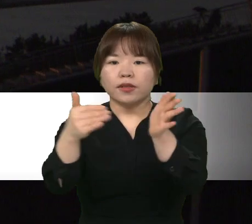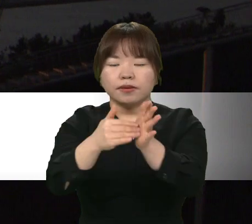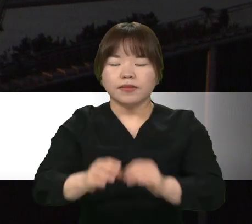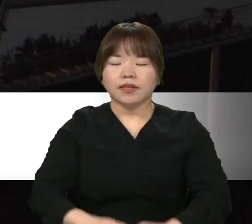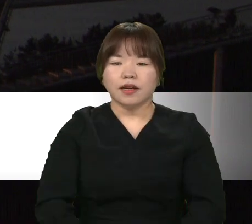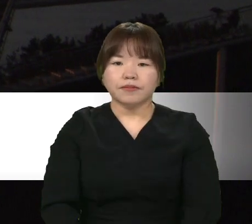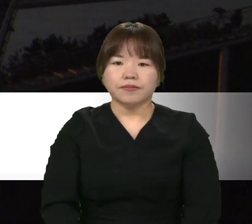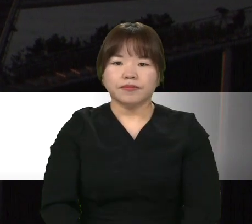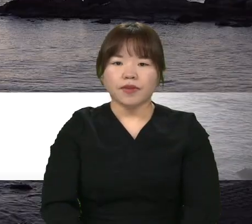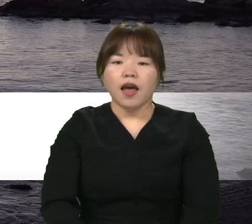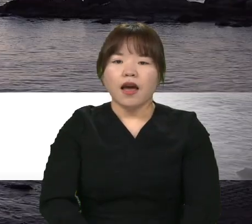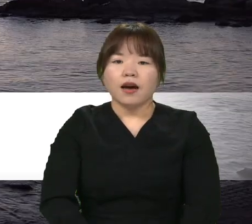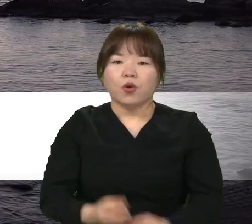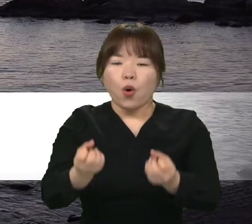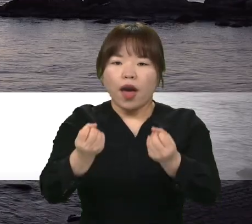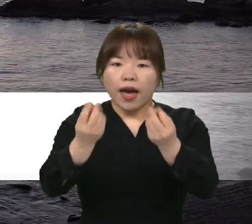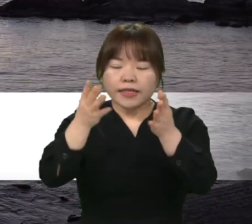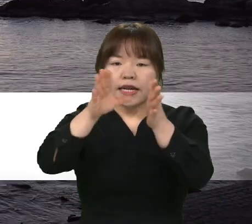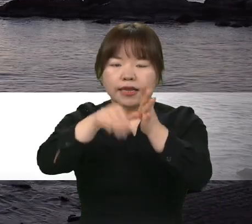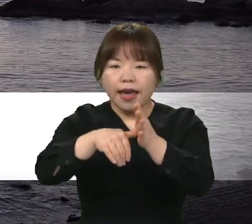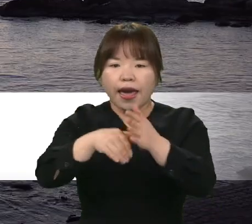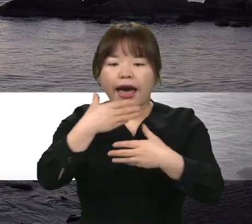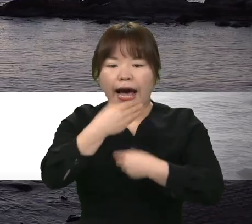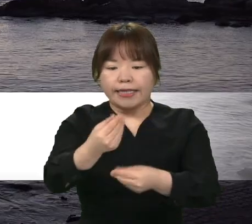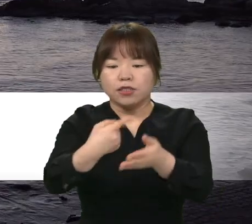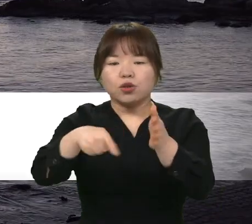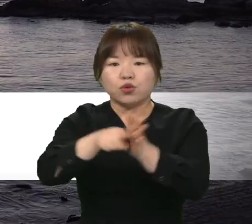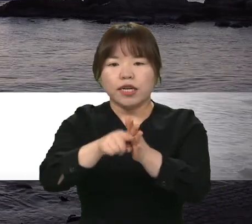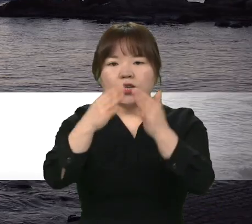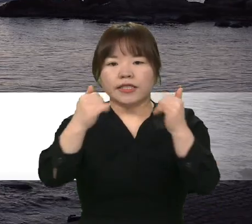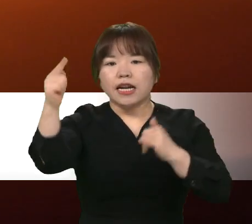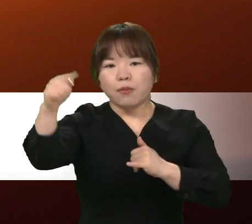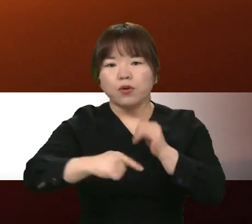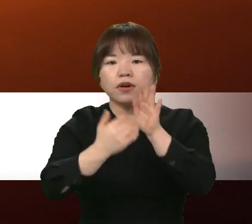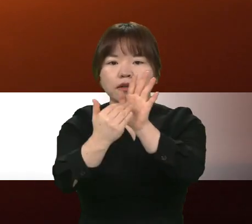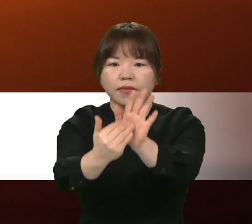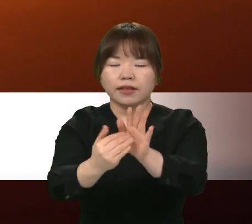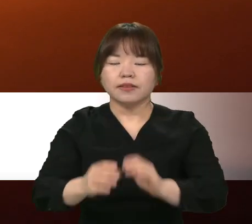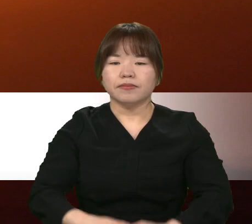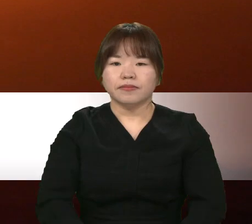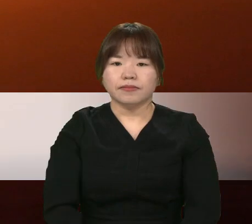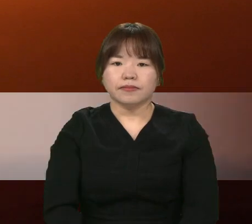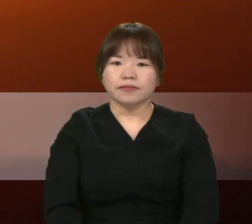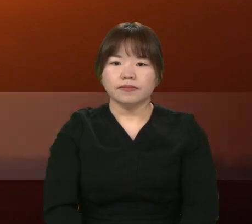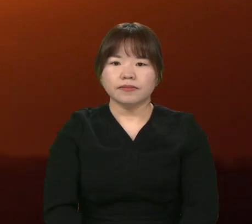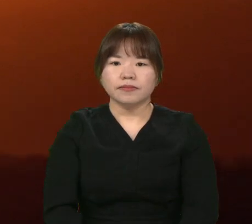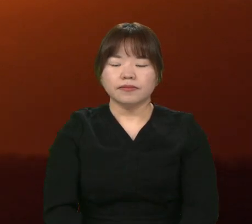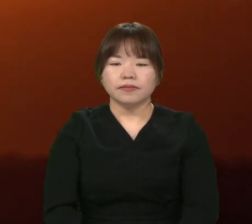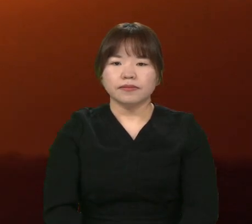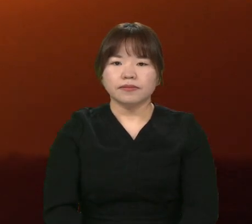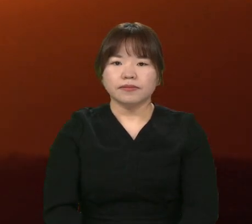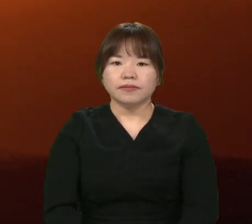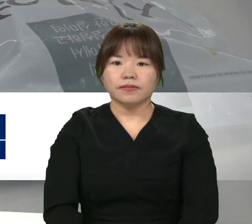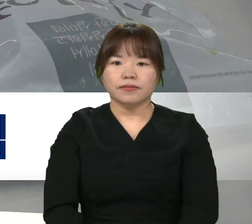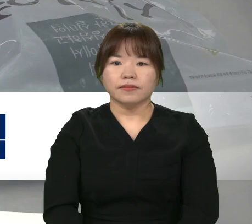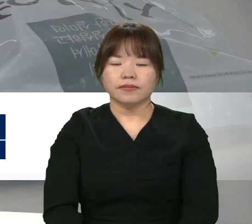이원중계 했습니다 한편 이날시는 지역 사회 안전을 위해 호미곶 이론의 출입을 통제하고습니다